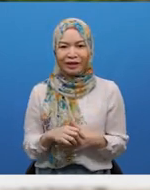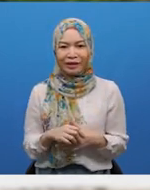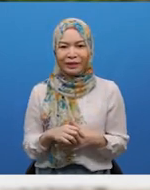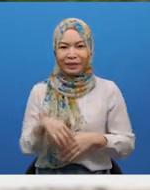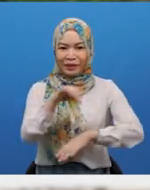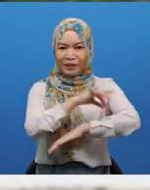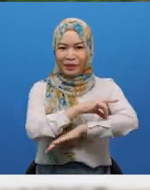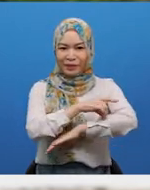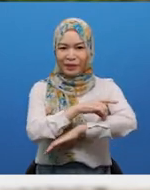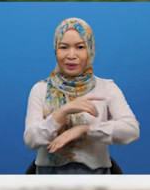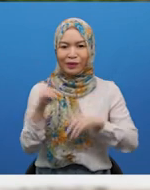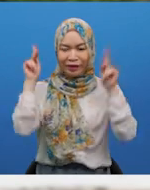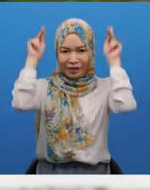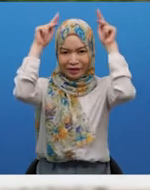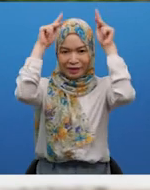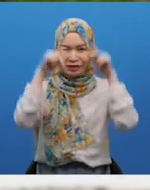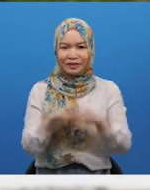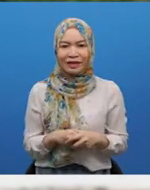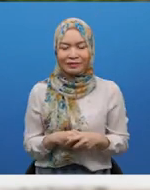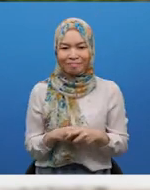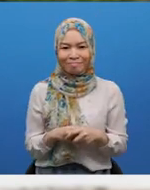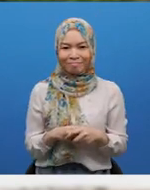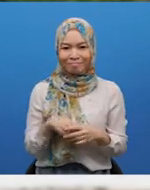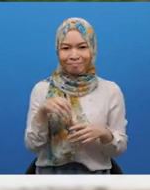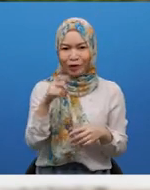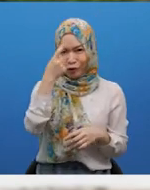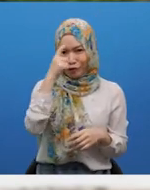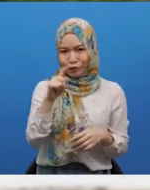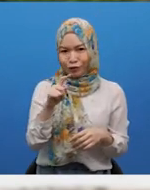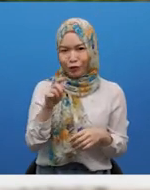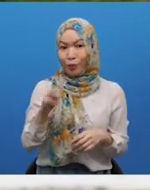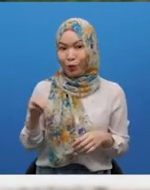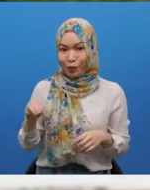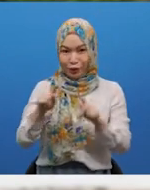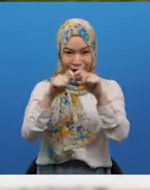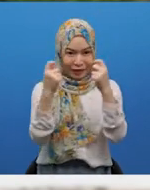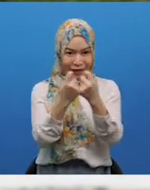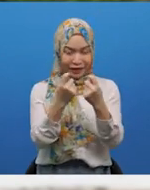sastra yang dikaji oleh murid-murid tingkatan 4. Murid-murid,